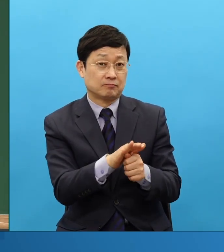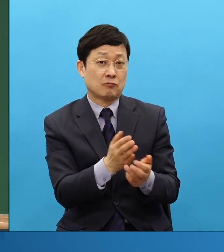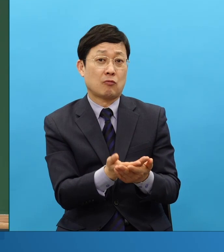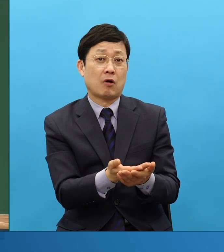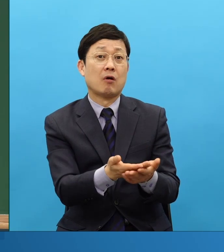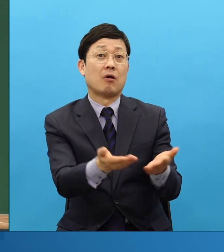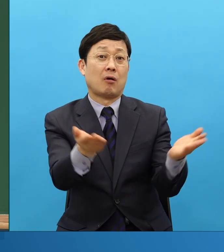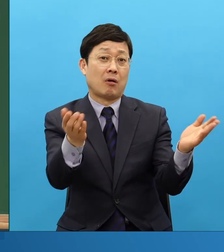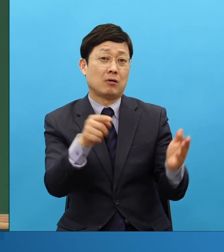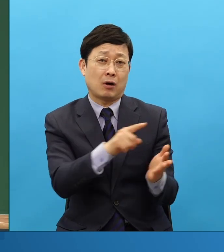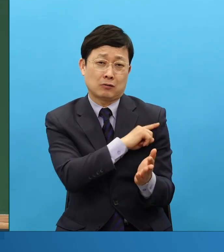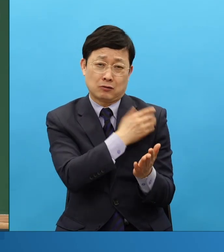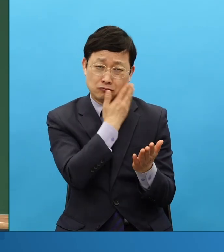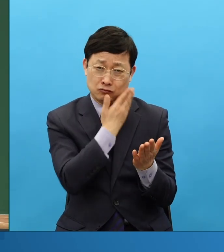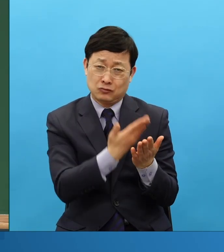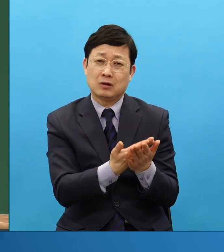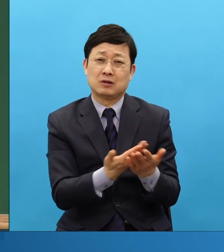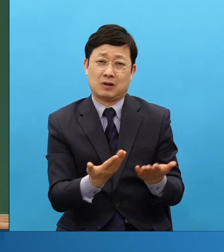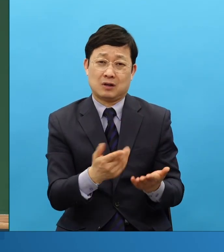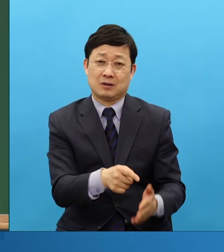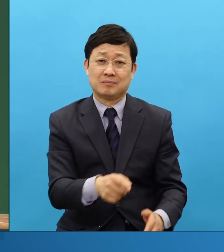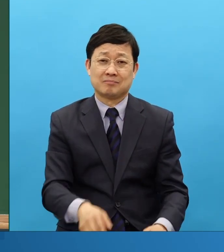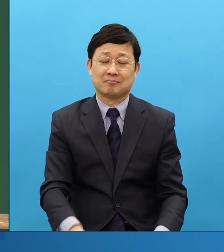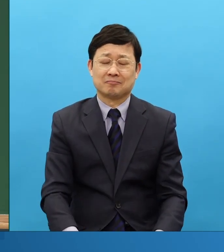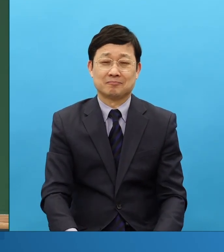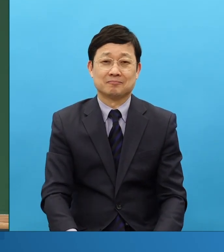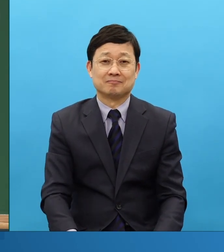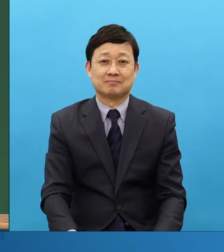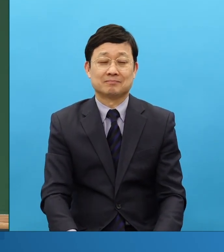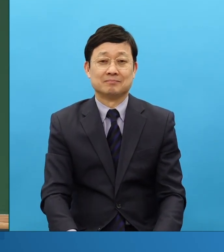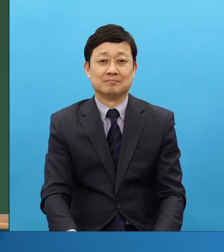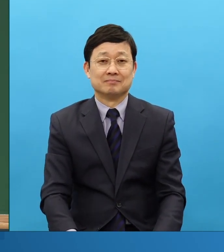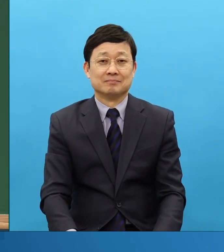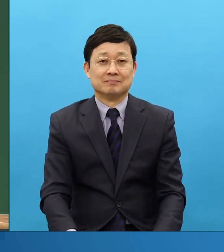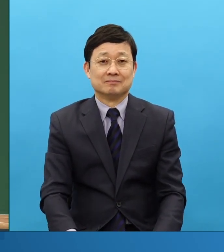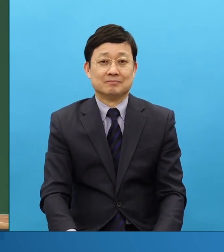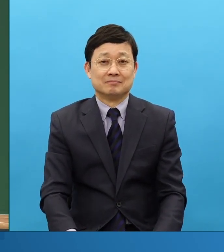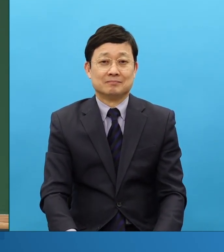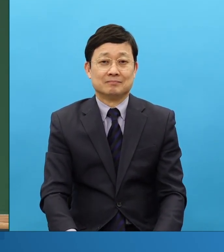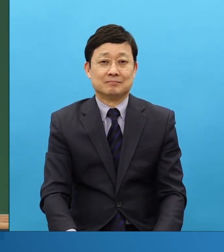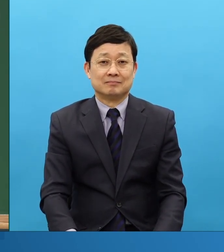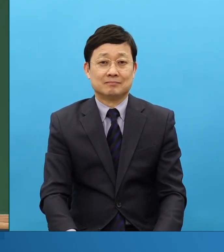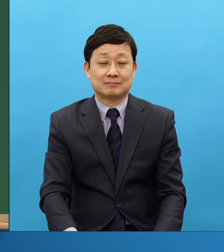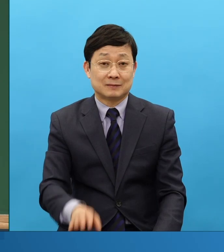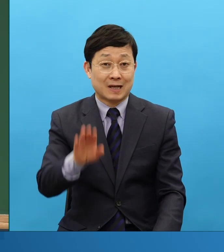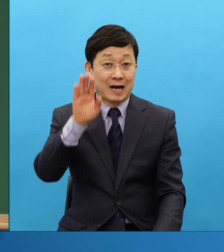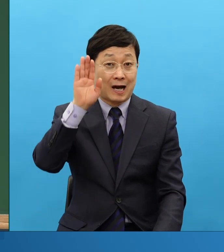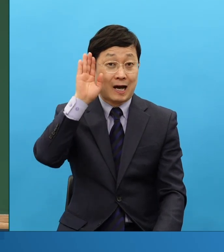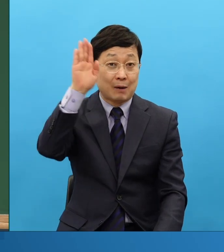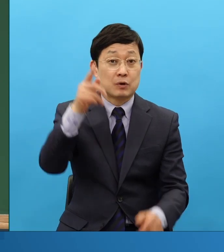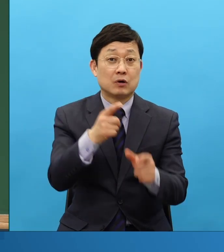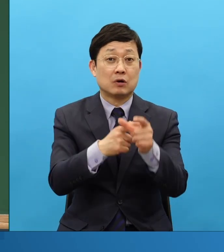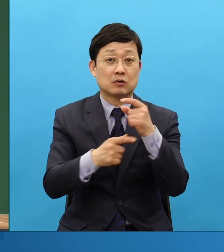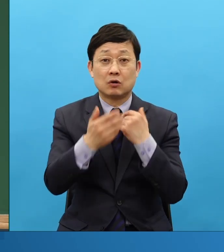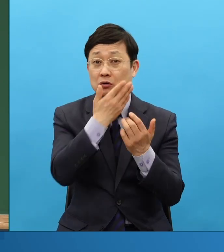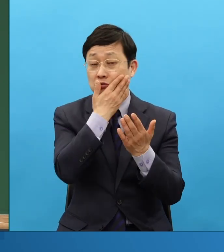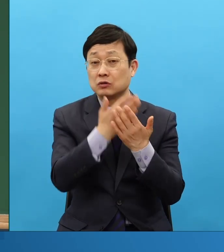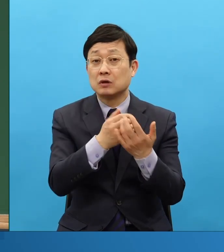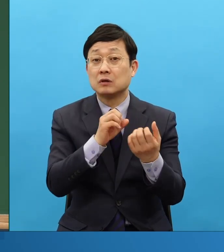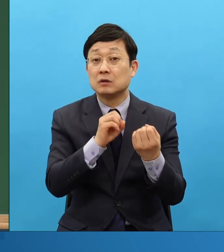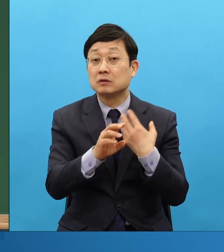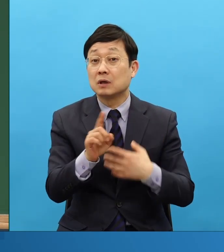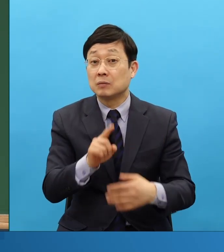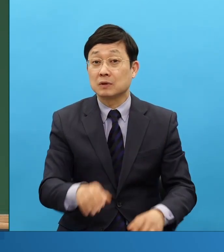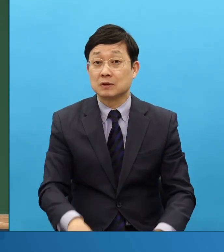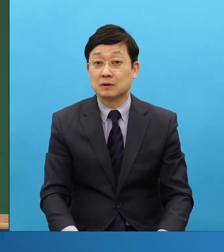who are lacking in power or finances and really helping them, that's really important. 그리고 더 큰 거 남았어요. So what's even greater than that? 앞으로 중대원에서 메시지 많이